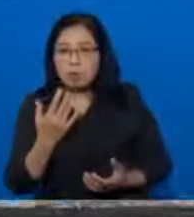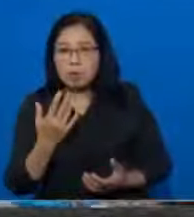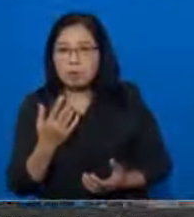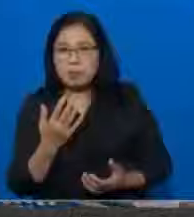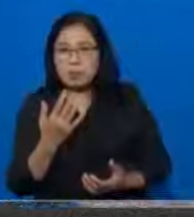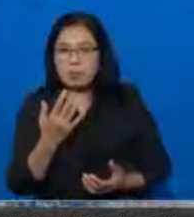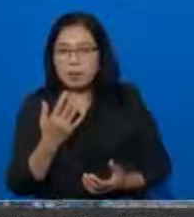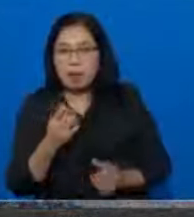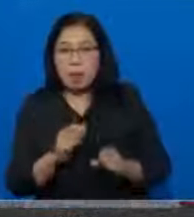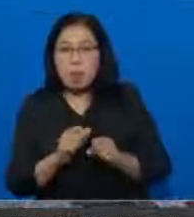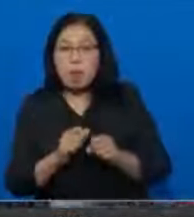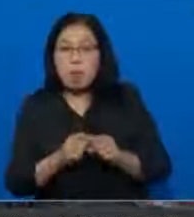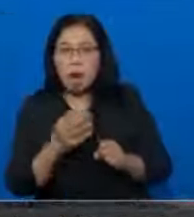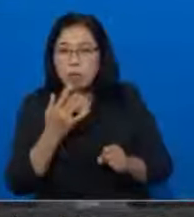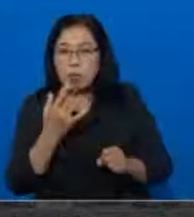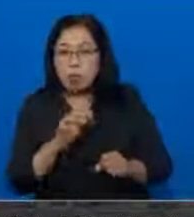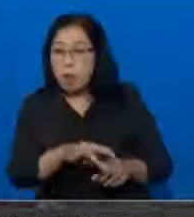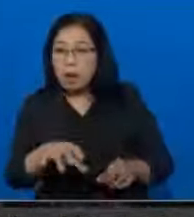bahan-bahan untuk pembuatan bubur.